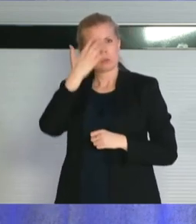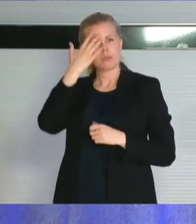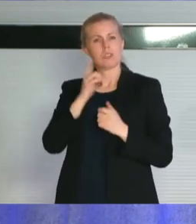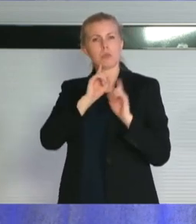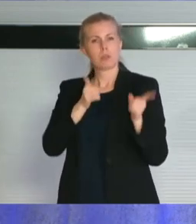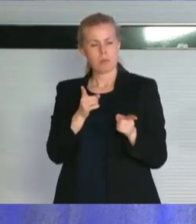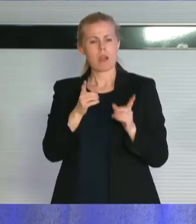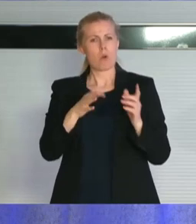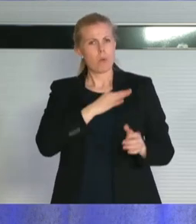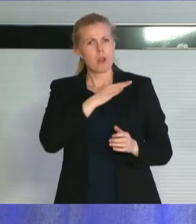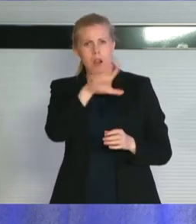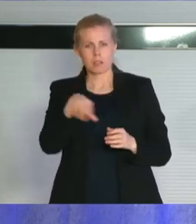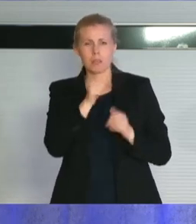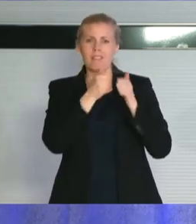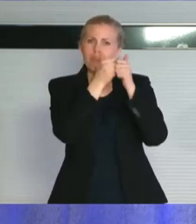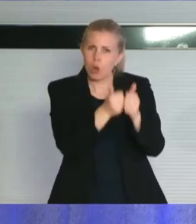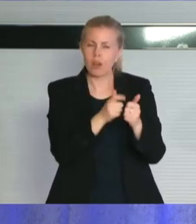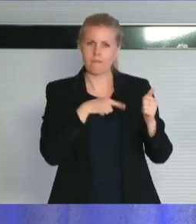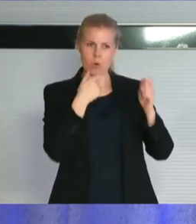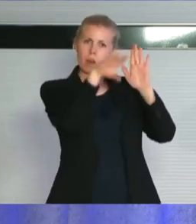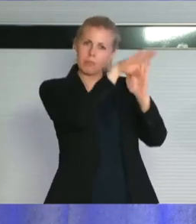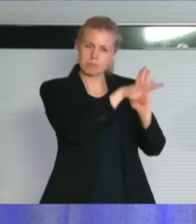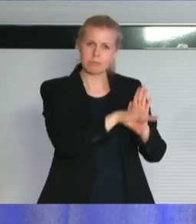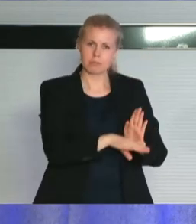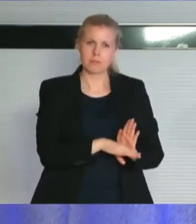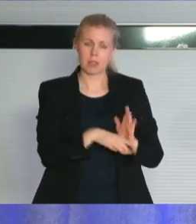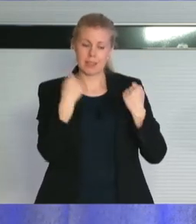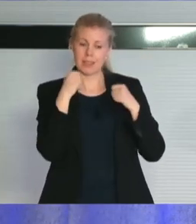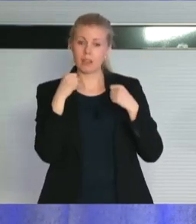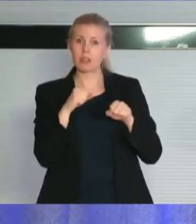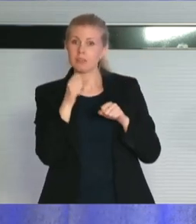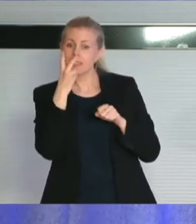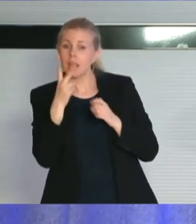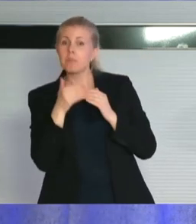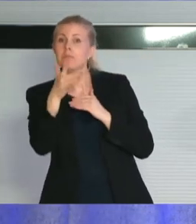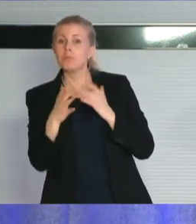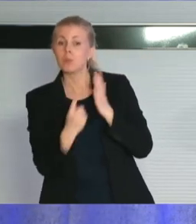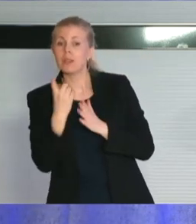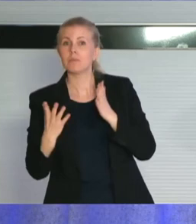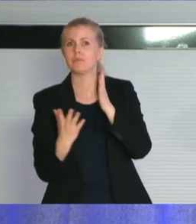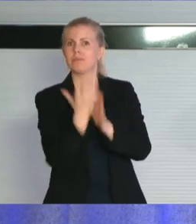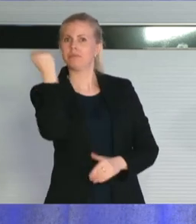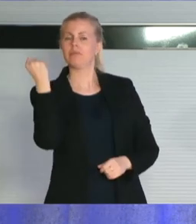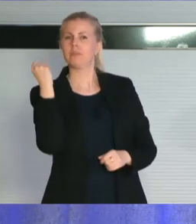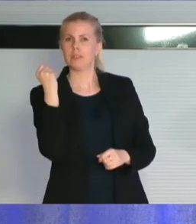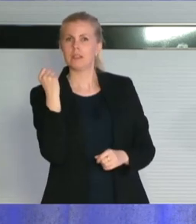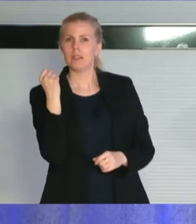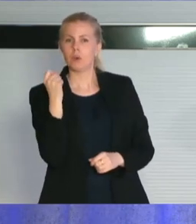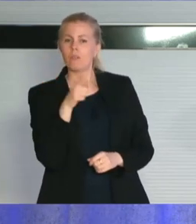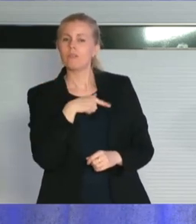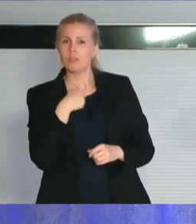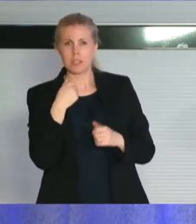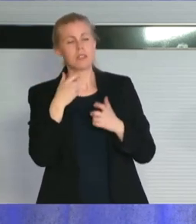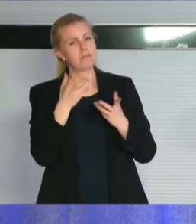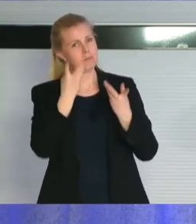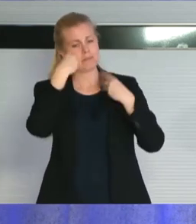alle følger de gode rådene som er gitt, at tiltakene nå kan vise seg å få effekt. Og vi tror at man i hele 2020 må